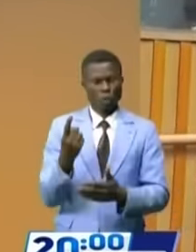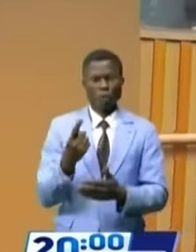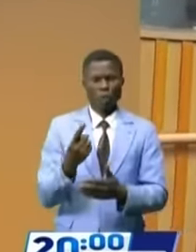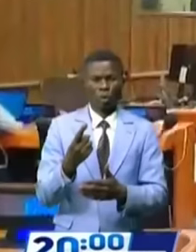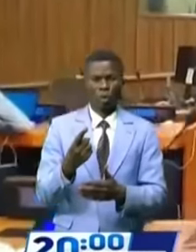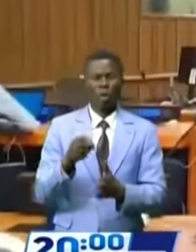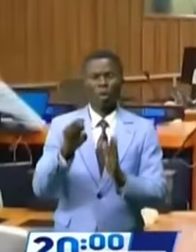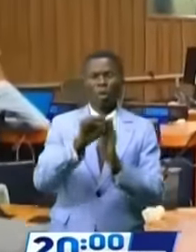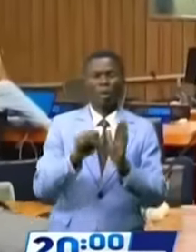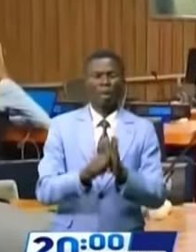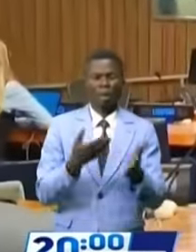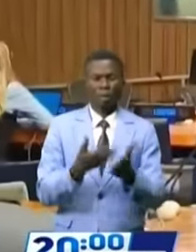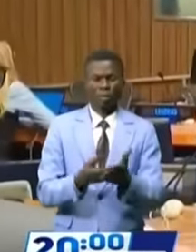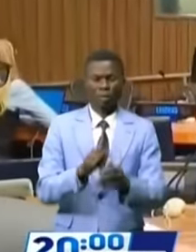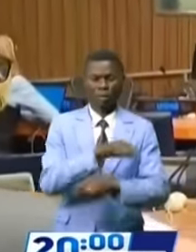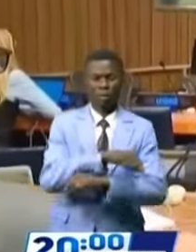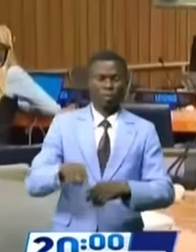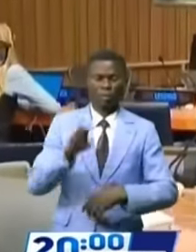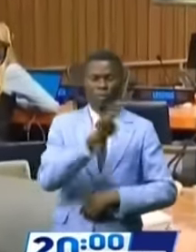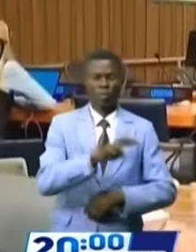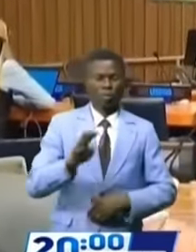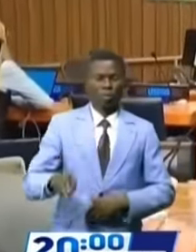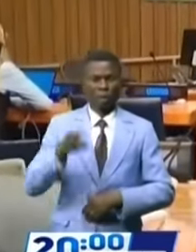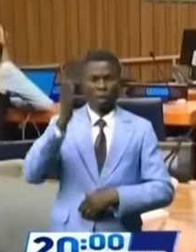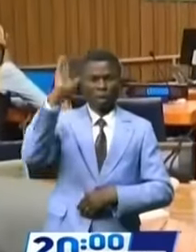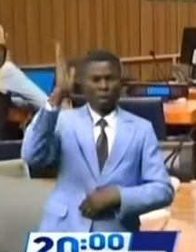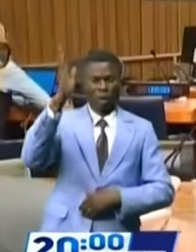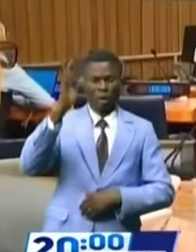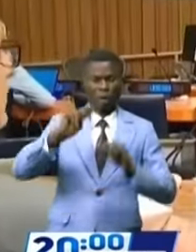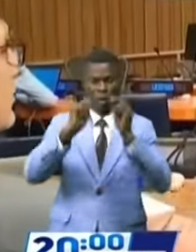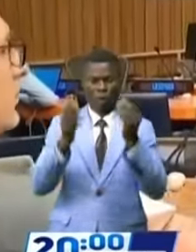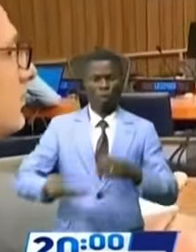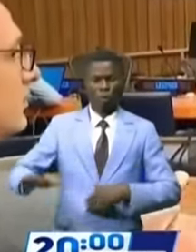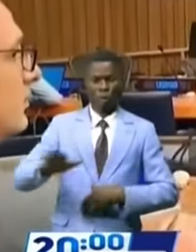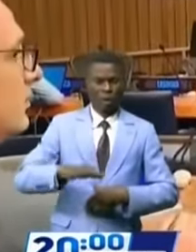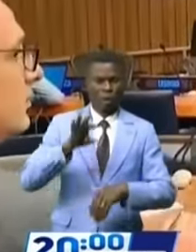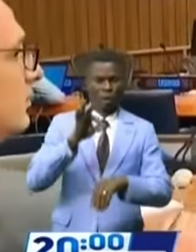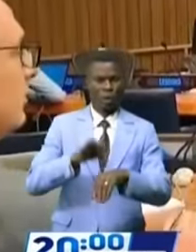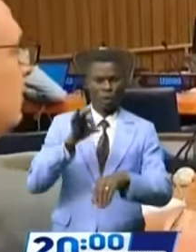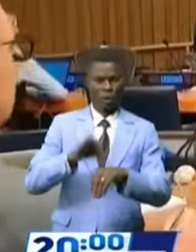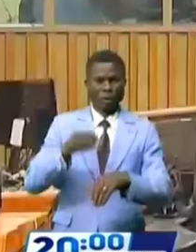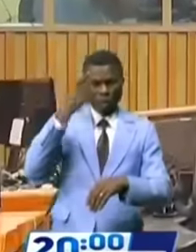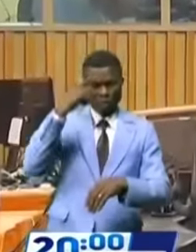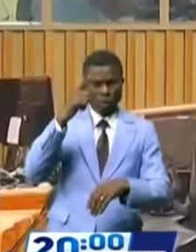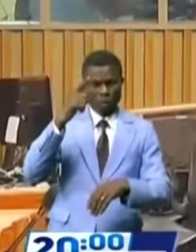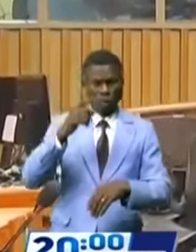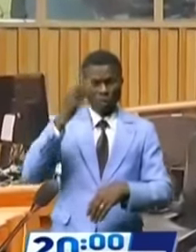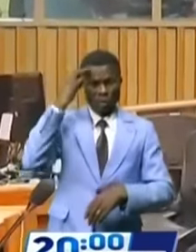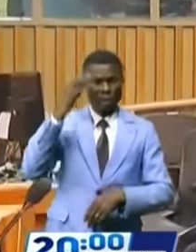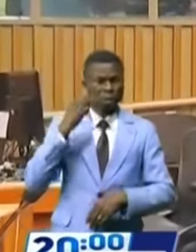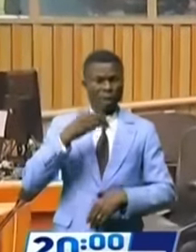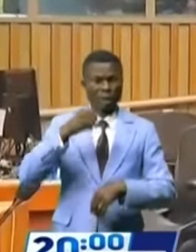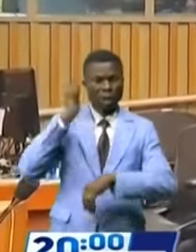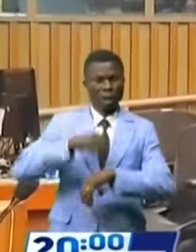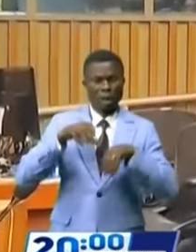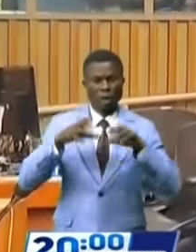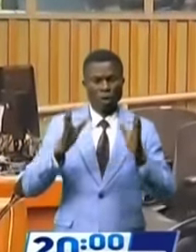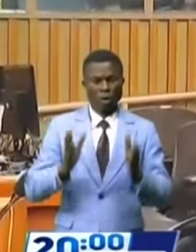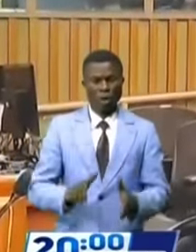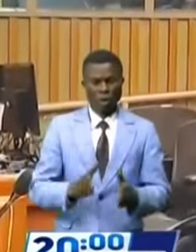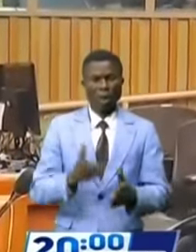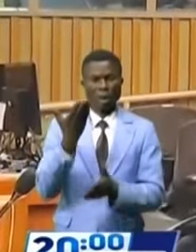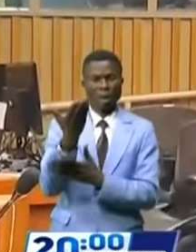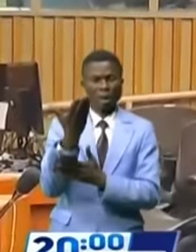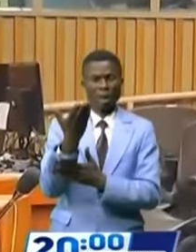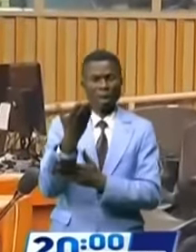10 statuts. La tribune de la 22e session des partis a été une opportunité pour le patron de la justice congolaise de lancer